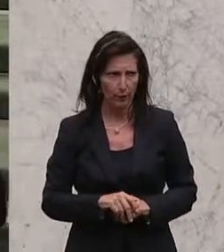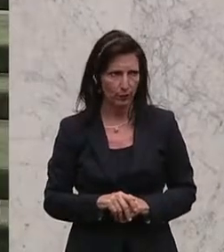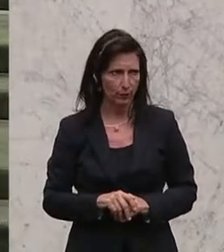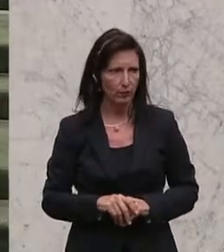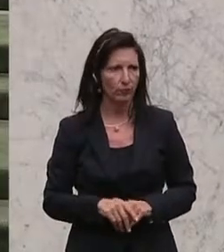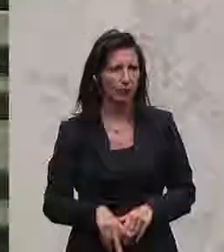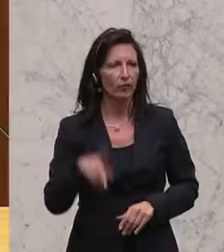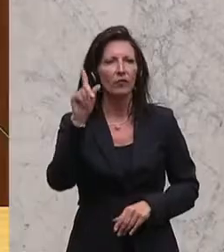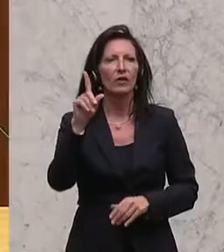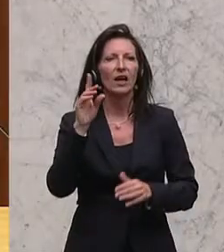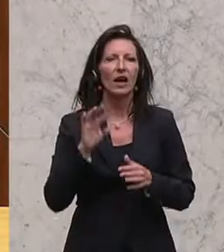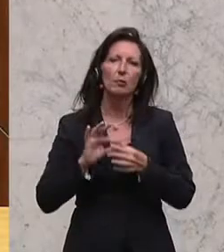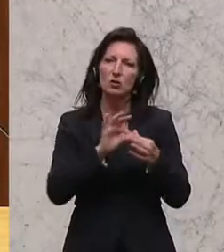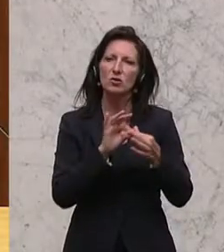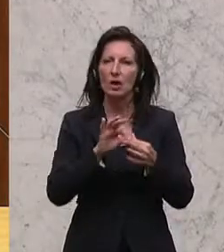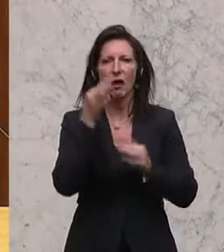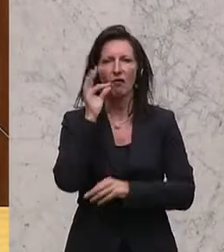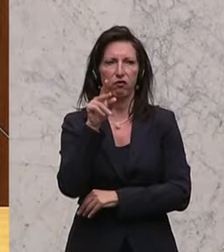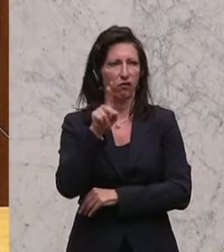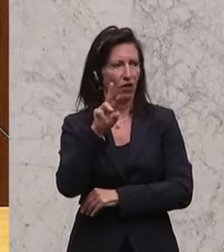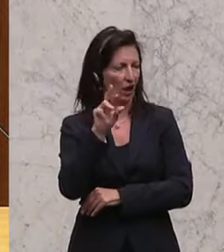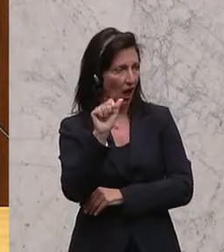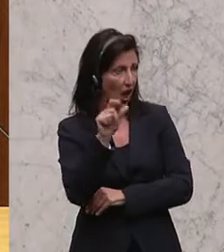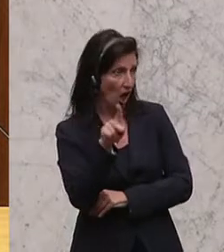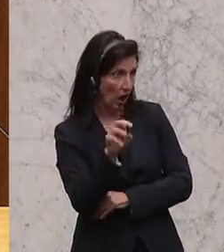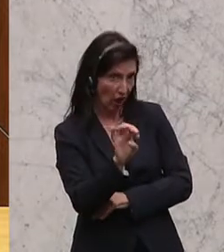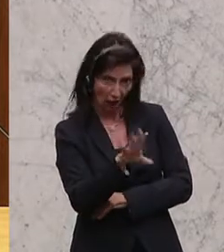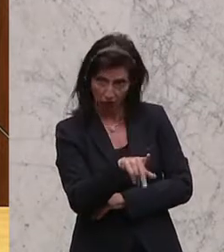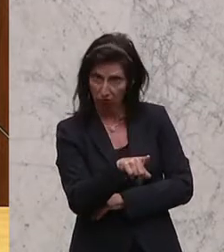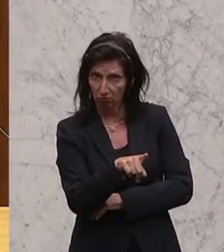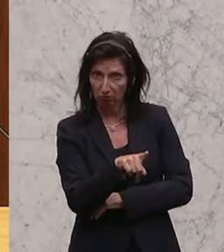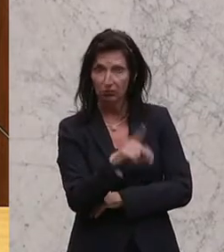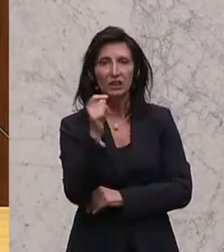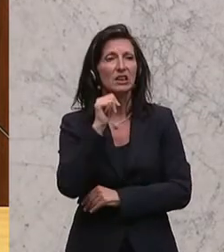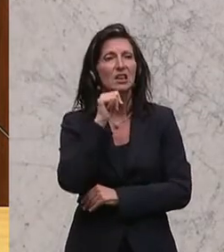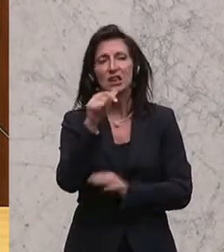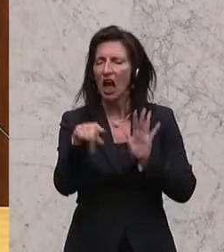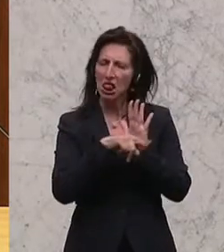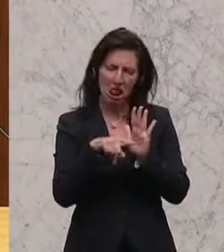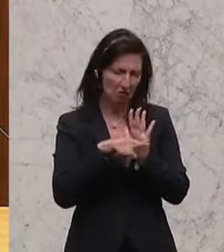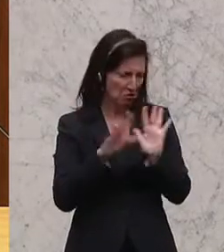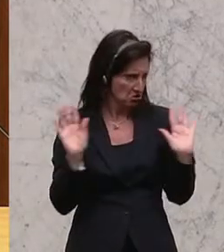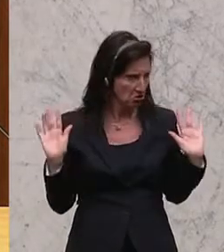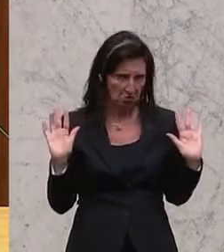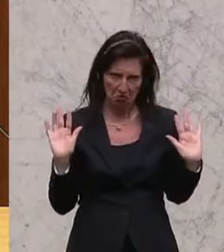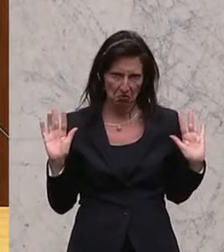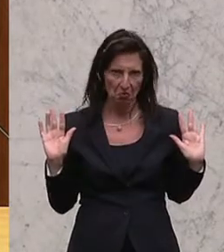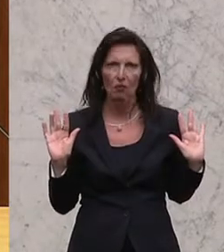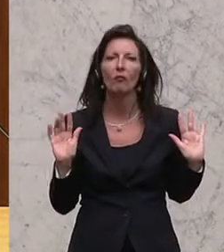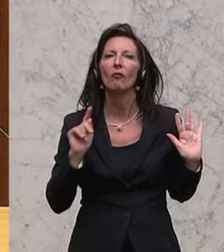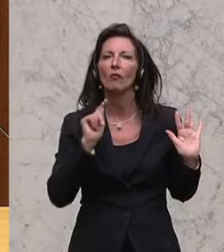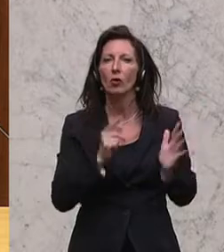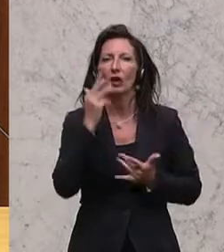Aber ein paar Worte noch zur Frau Kraker persönlich. Wie gesagt, kein Qualifikationsdefizit, gar keine Frage. Und